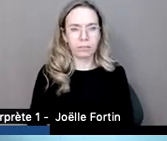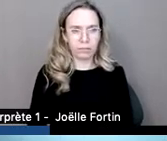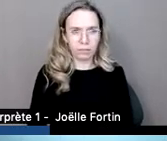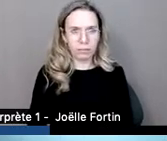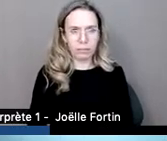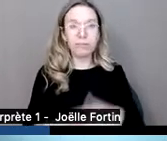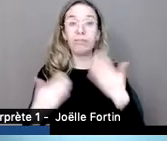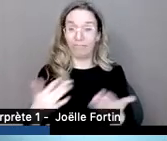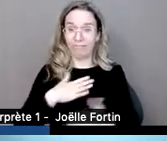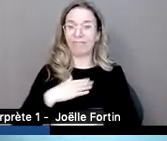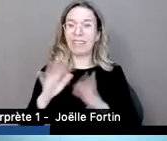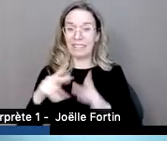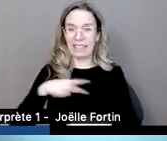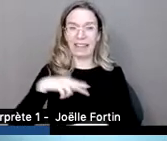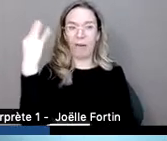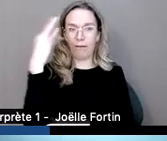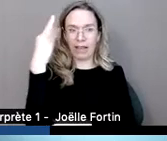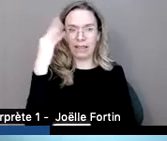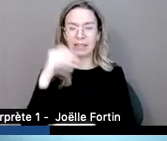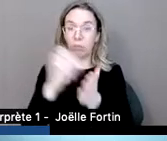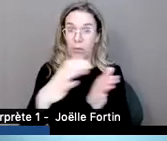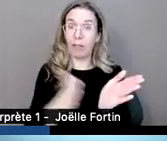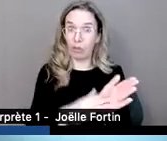Voilà, ça c'est mon site web en français. Prenez-le en note.